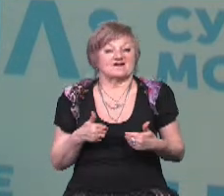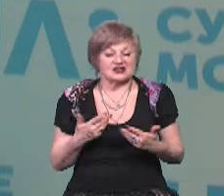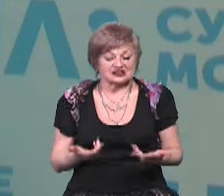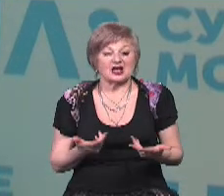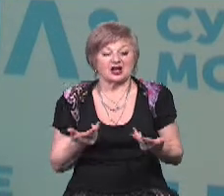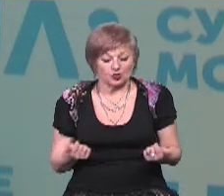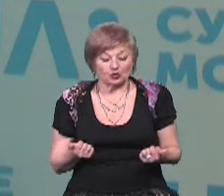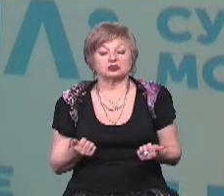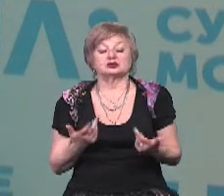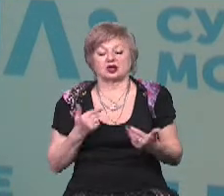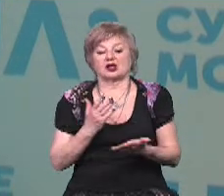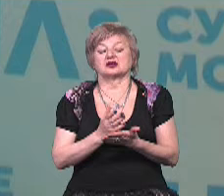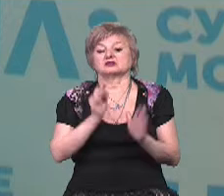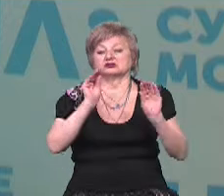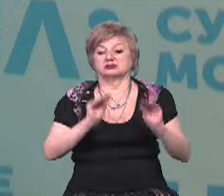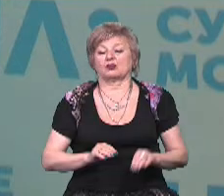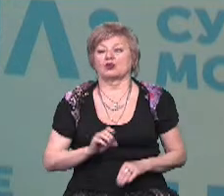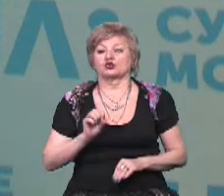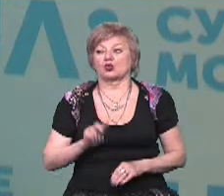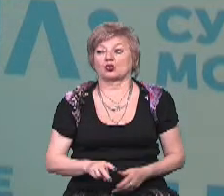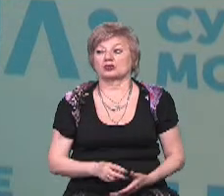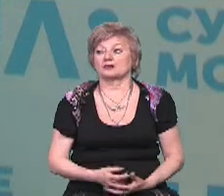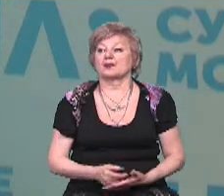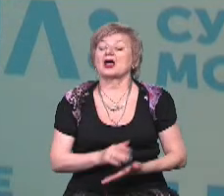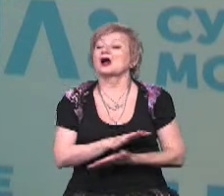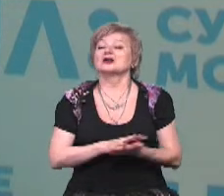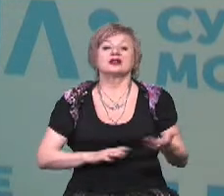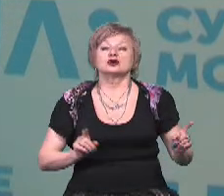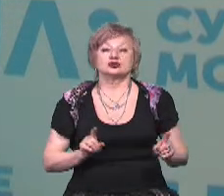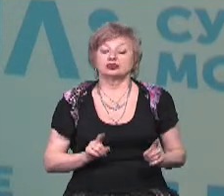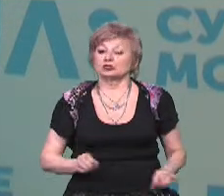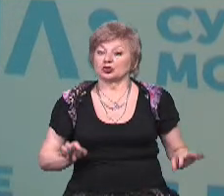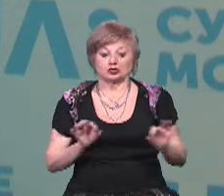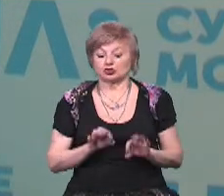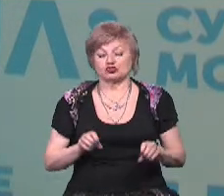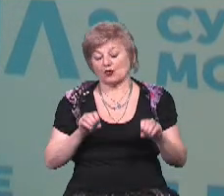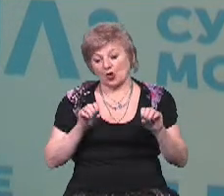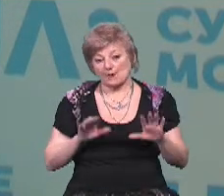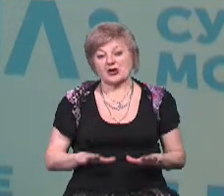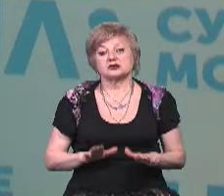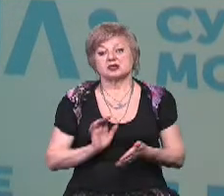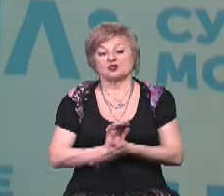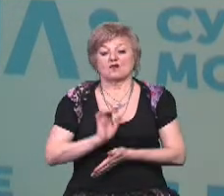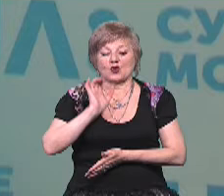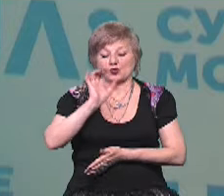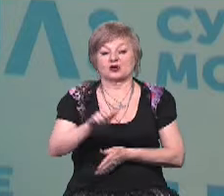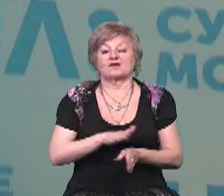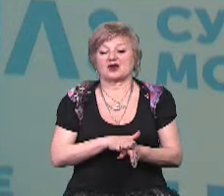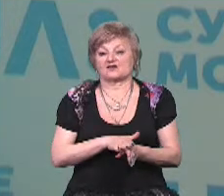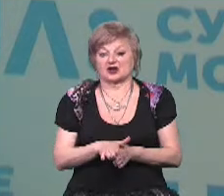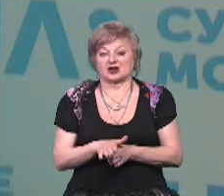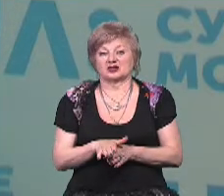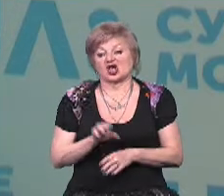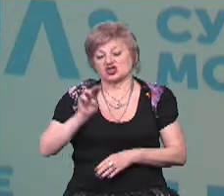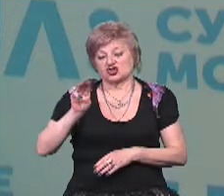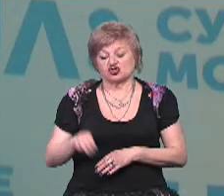протокол, і постанова. І далі що відбувається? А далі нічого. Постанова направляється на виконання, все, тобто